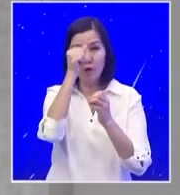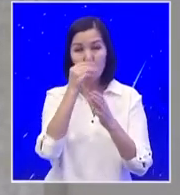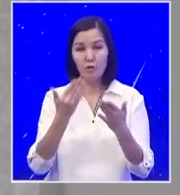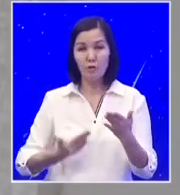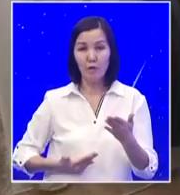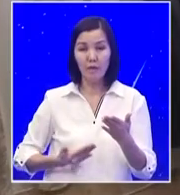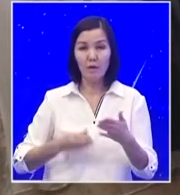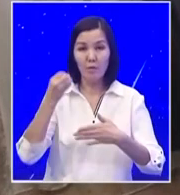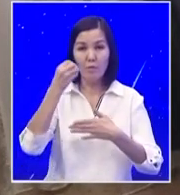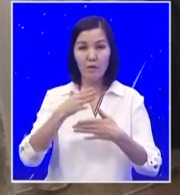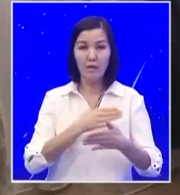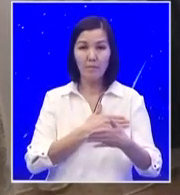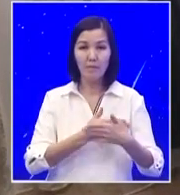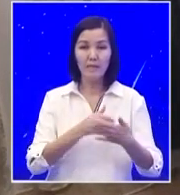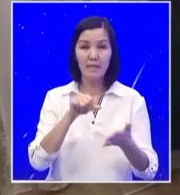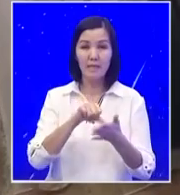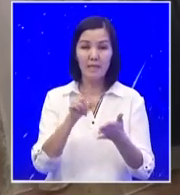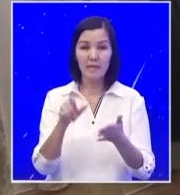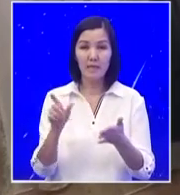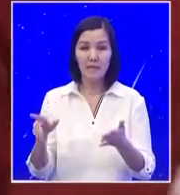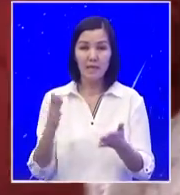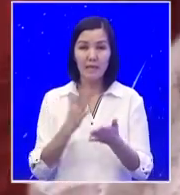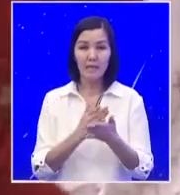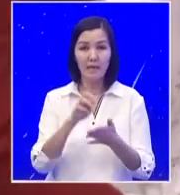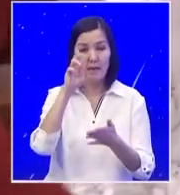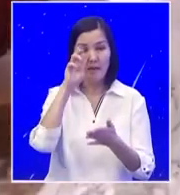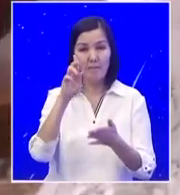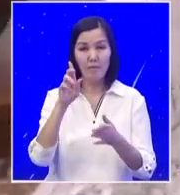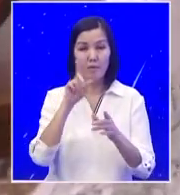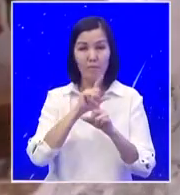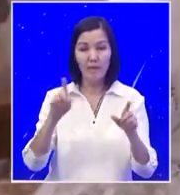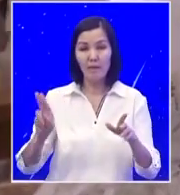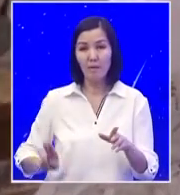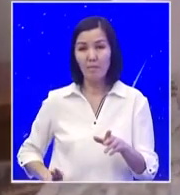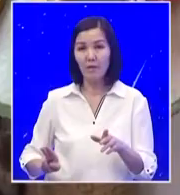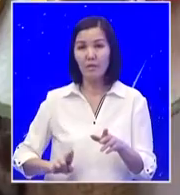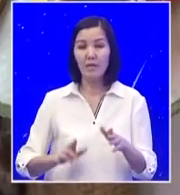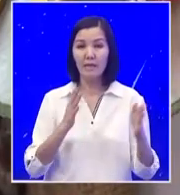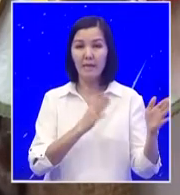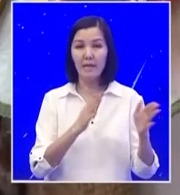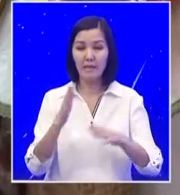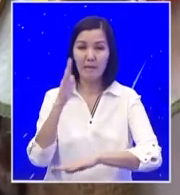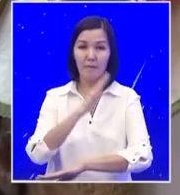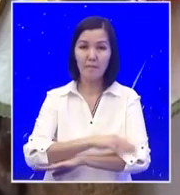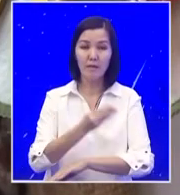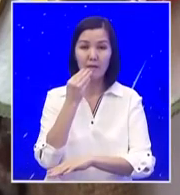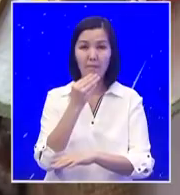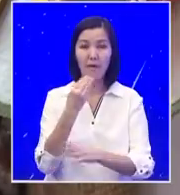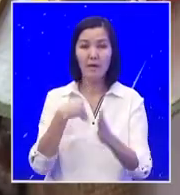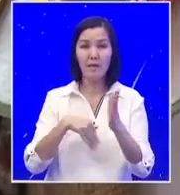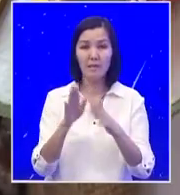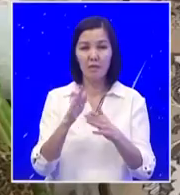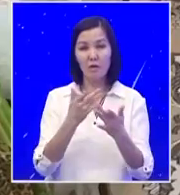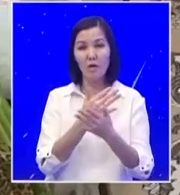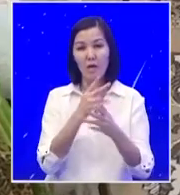келеді. Ол орталықтағы белсенділер қатарында. Яғни мекеме басшысы Людмила Игнатьевнаға үйдің тәртібін, азық-түлік сапасы сынды